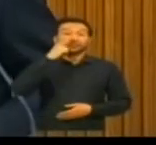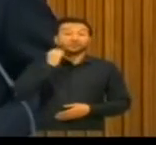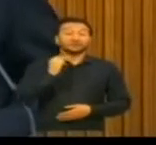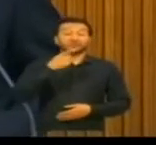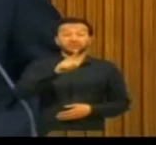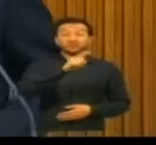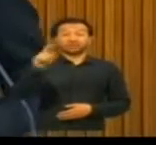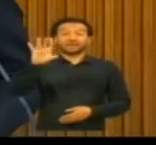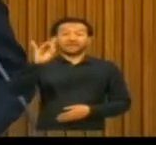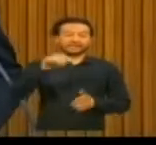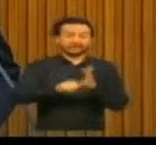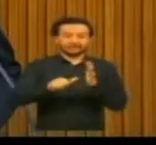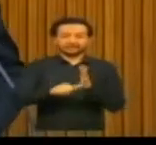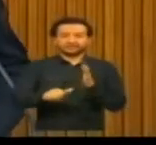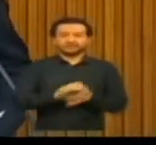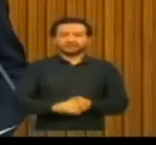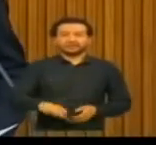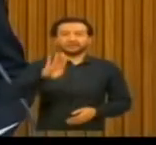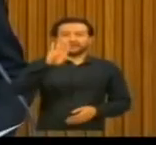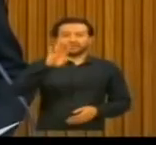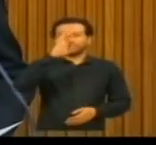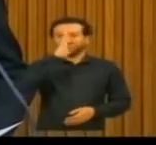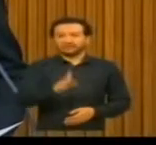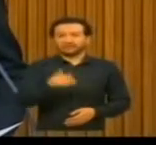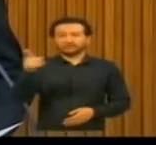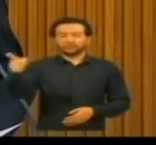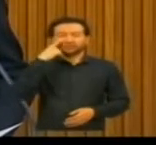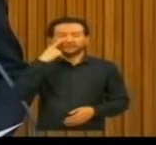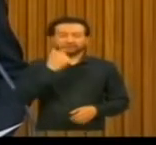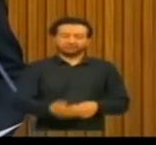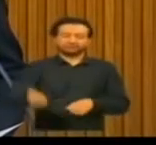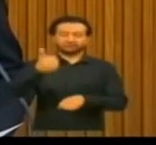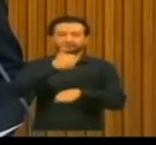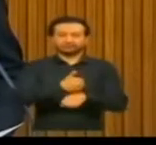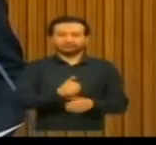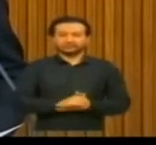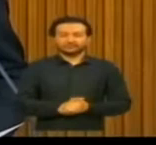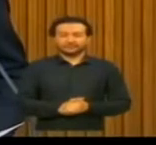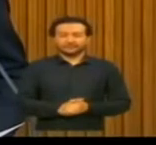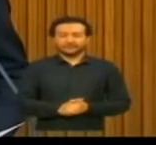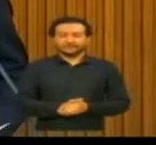Mayıs 1950. Demokrat Parti'nin iktidara gelişi.